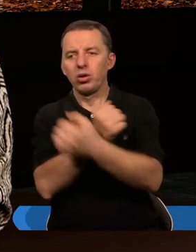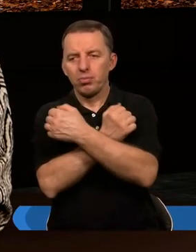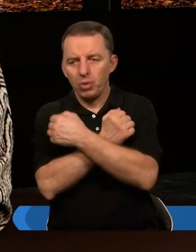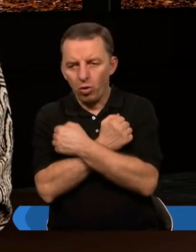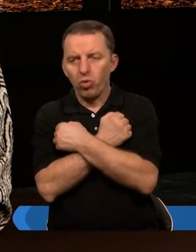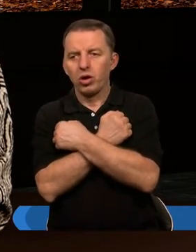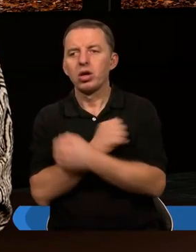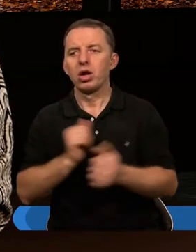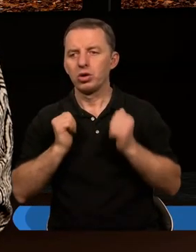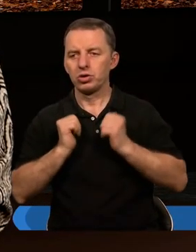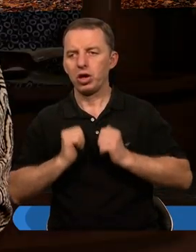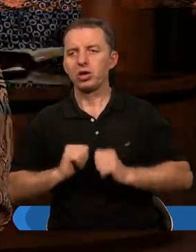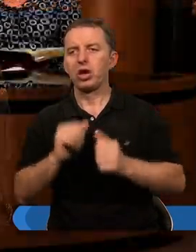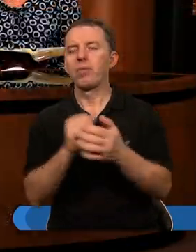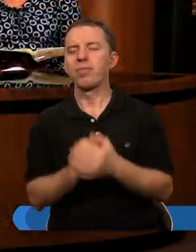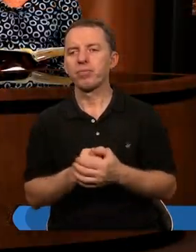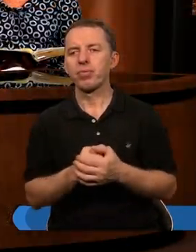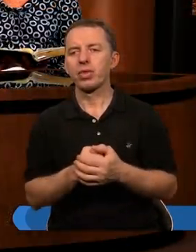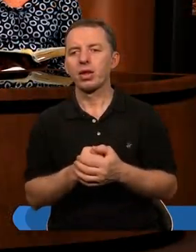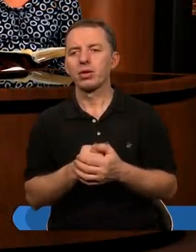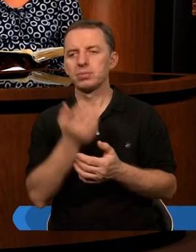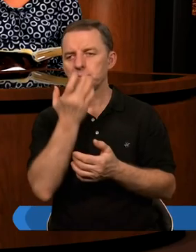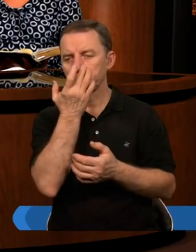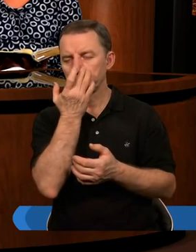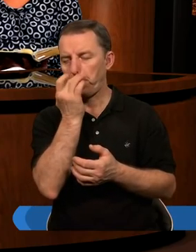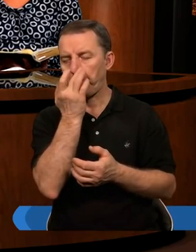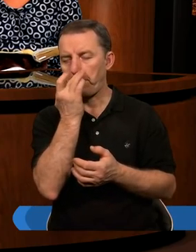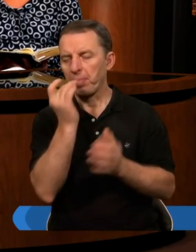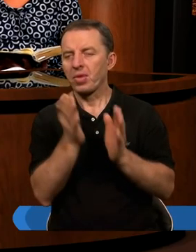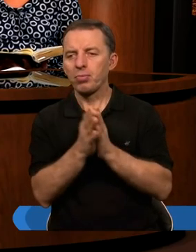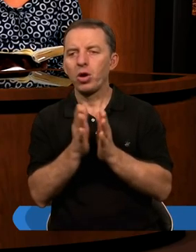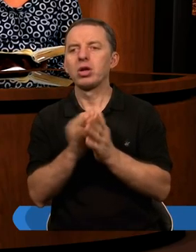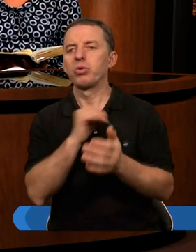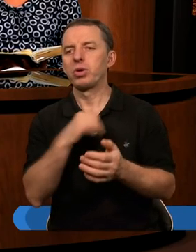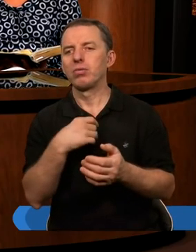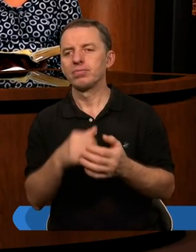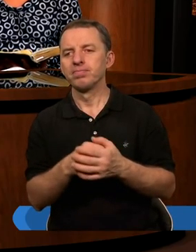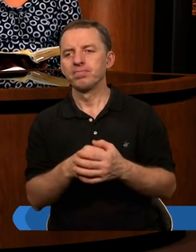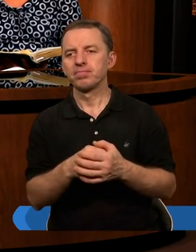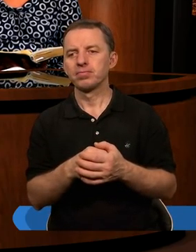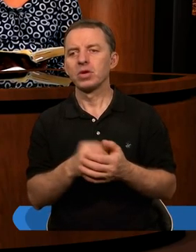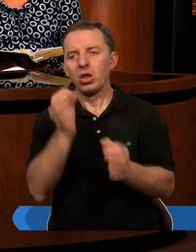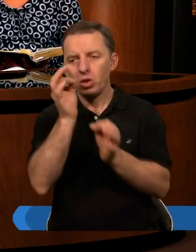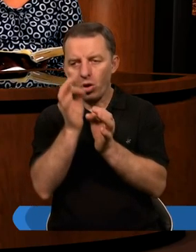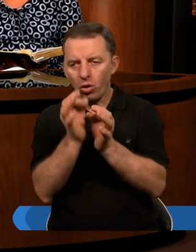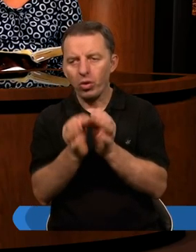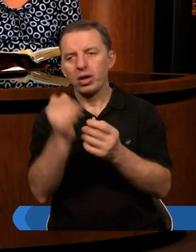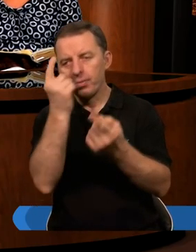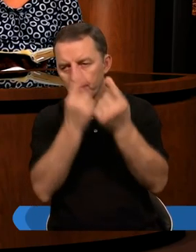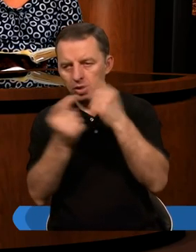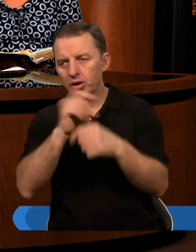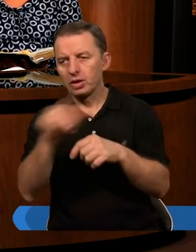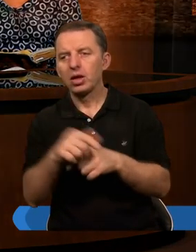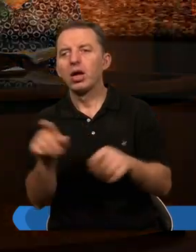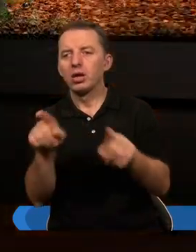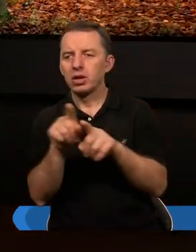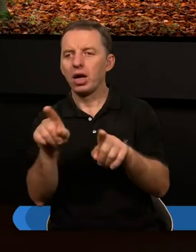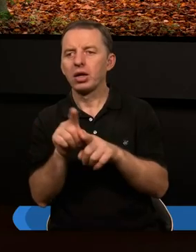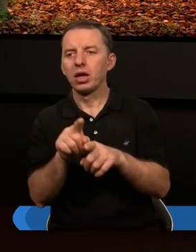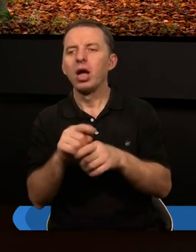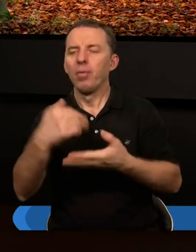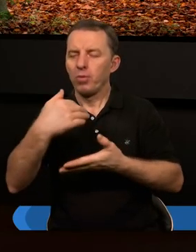miłością, grzecznie. I modlił się za nim. I modlił się. Modlił się za nim. Dokładnie. Ja myślę, że też